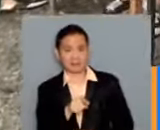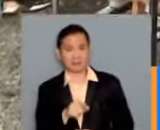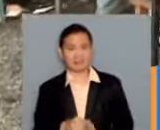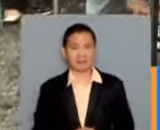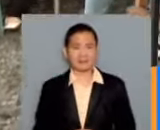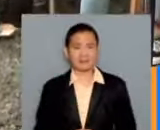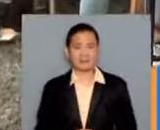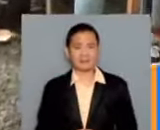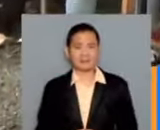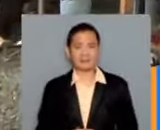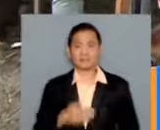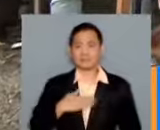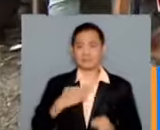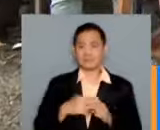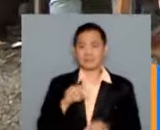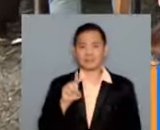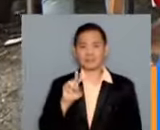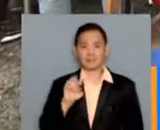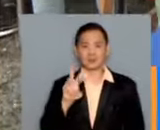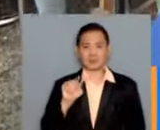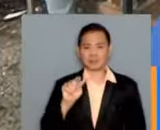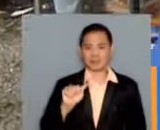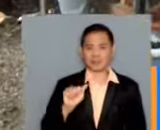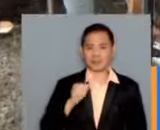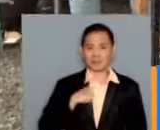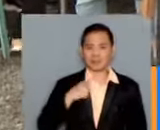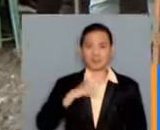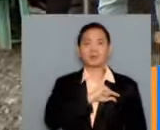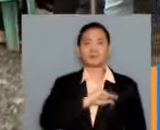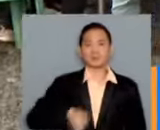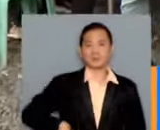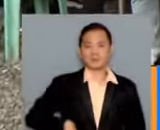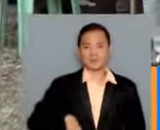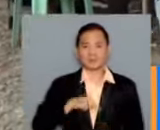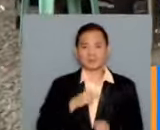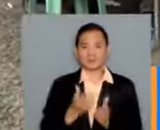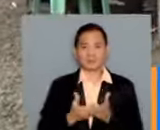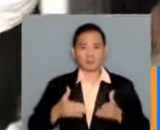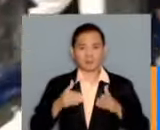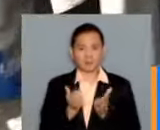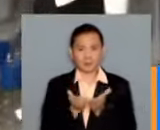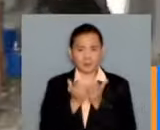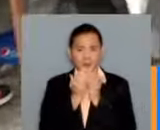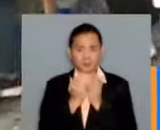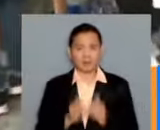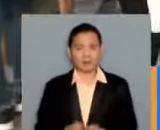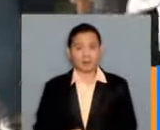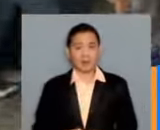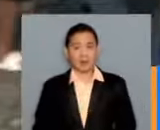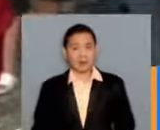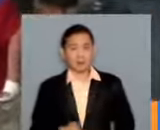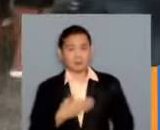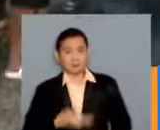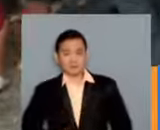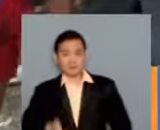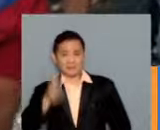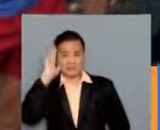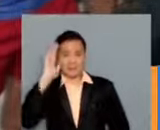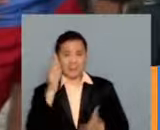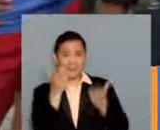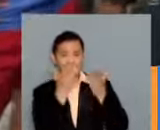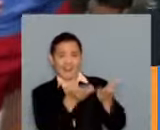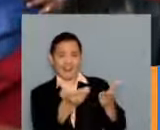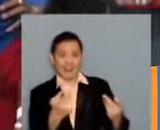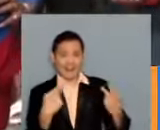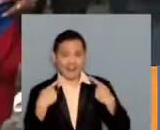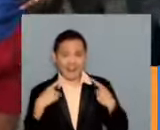Diwata, ang reyna ng mga Paris. Diwata? Oh my God, siya nga yun, mga kapuso! Kaya naman pala,